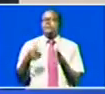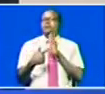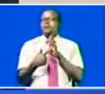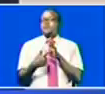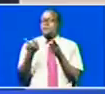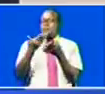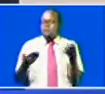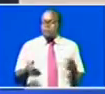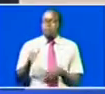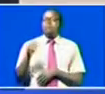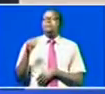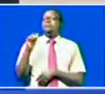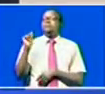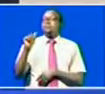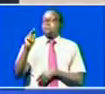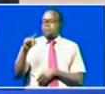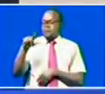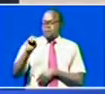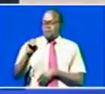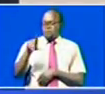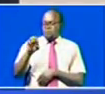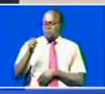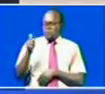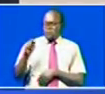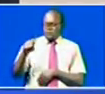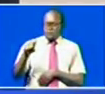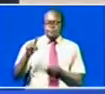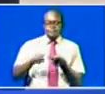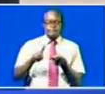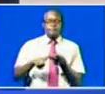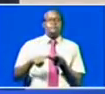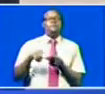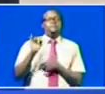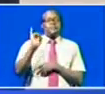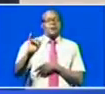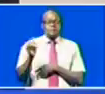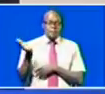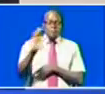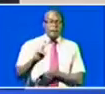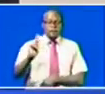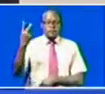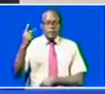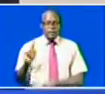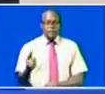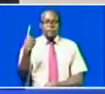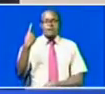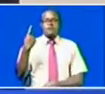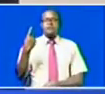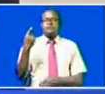for example, from the Anglo-Leasing case. And to return financial assets to Kenya once the